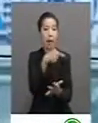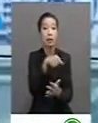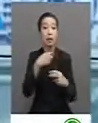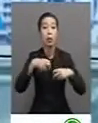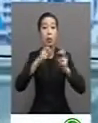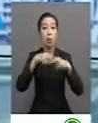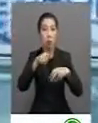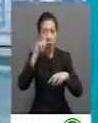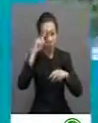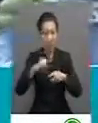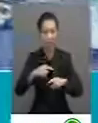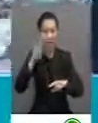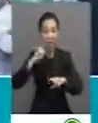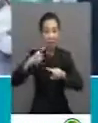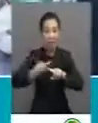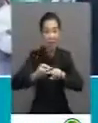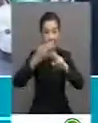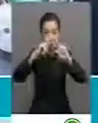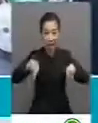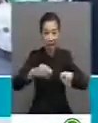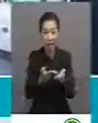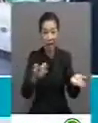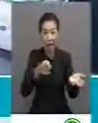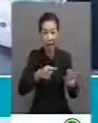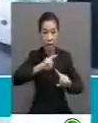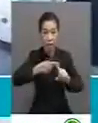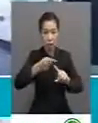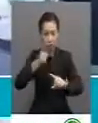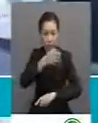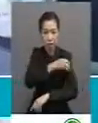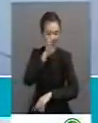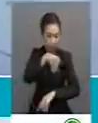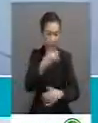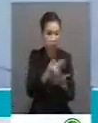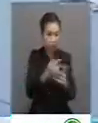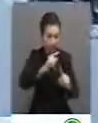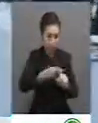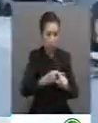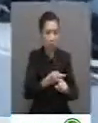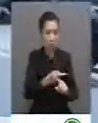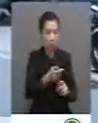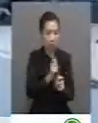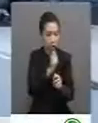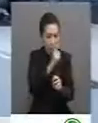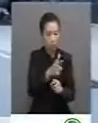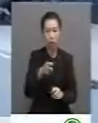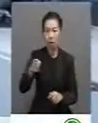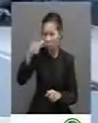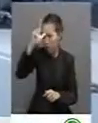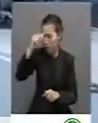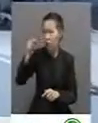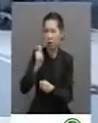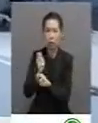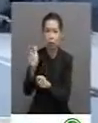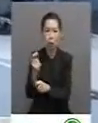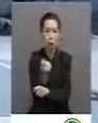รินทร์เก็บแพงไม่พอแต่ว่ายังเก็บซ้ำซ้อนกับทางเทศบาลด้วยพ่อค้าแม่ขายบอกว่าทนไม่ไหวแล้วนะคะเจอแบบนี้มาหลายครั้ง